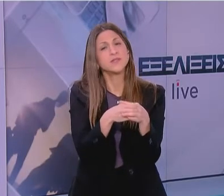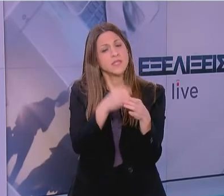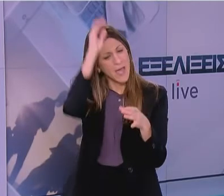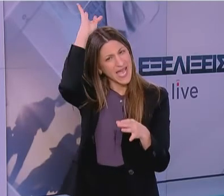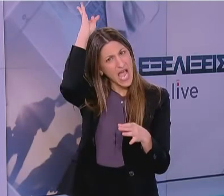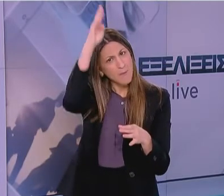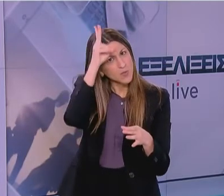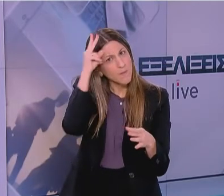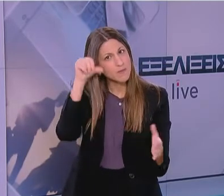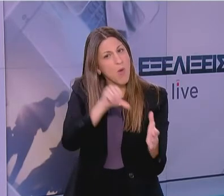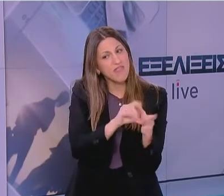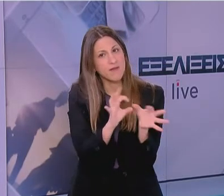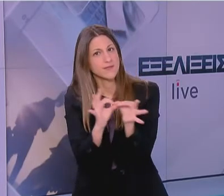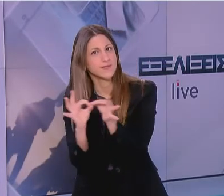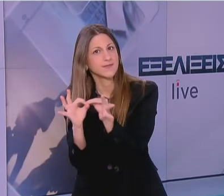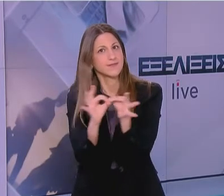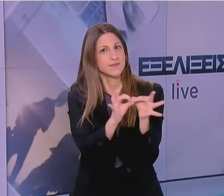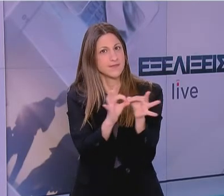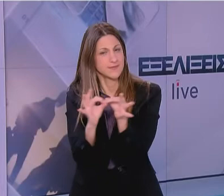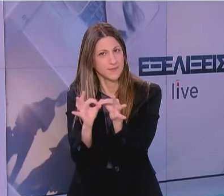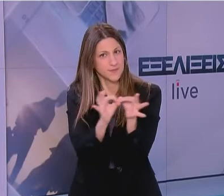Καποδιστριακού Πανεπιστημίου Αθηνών.